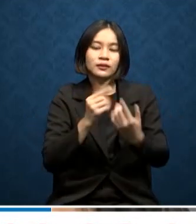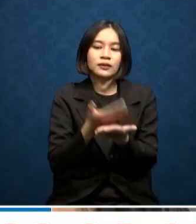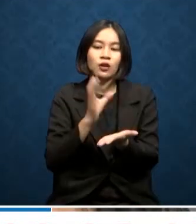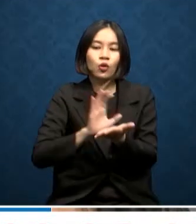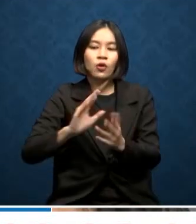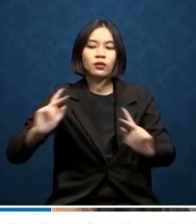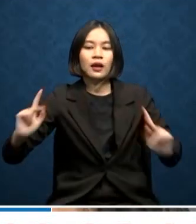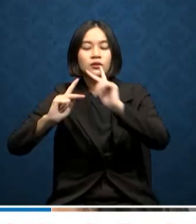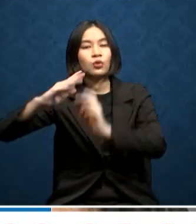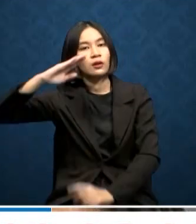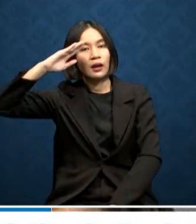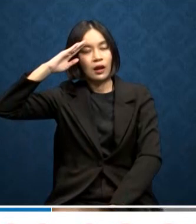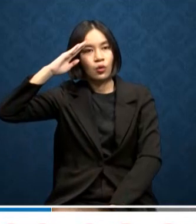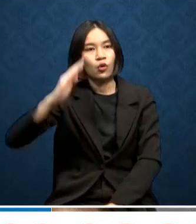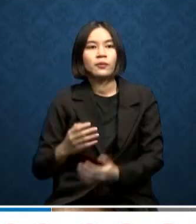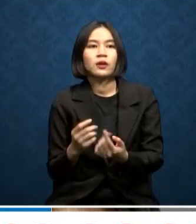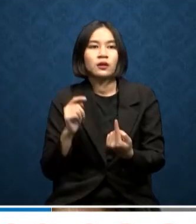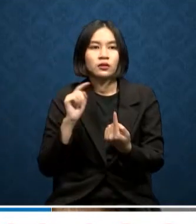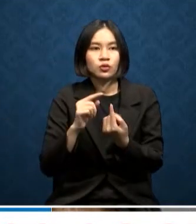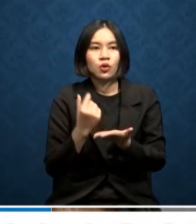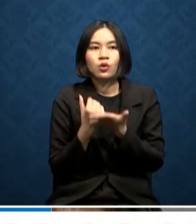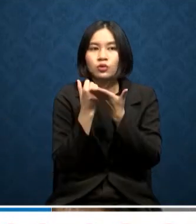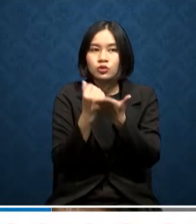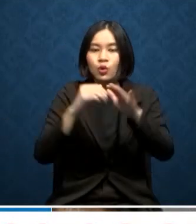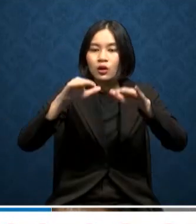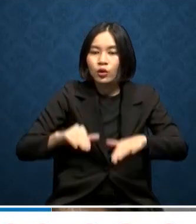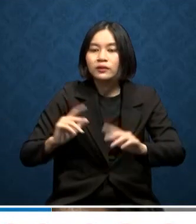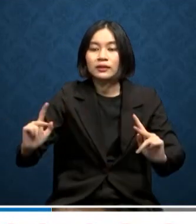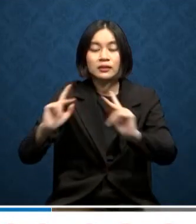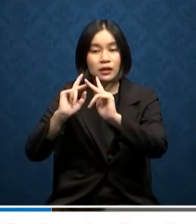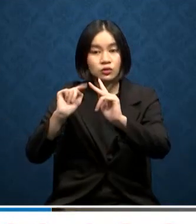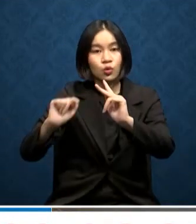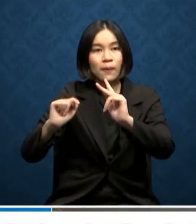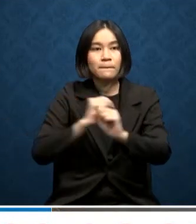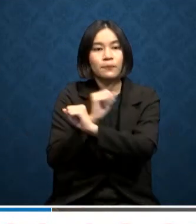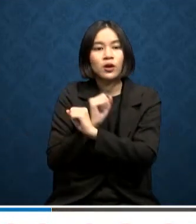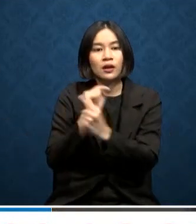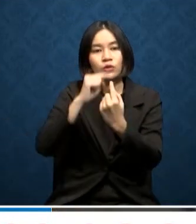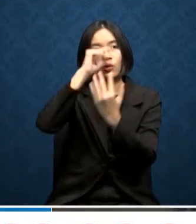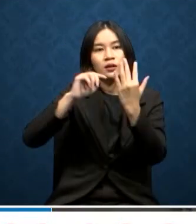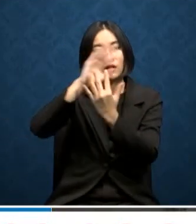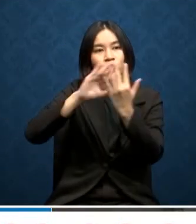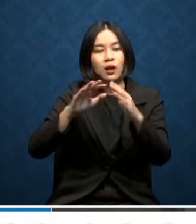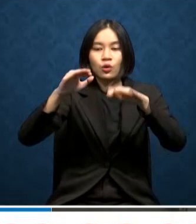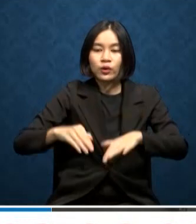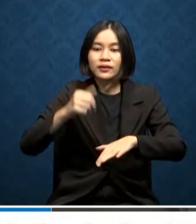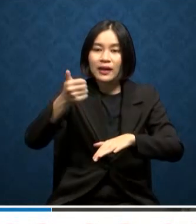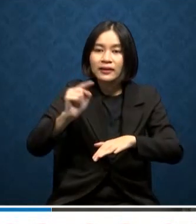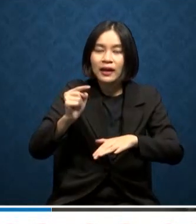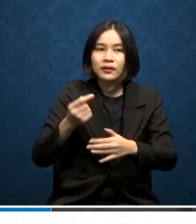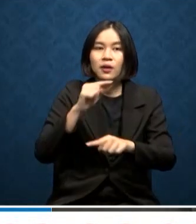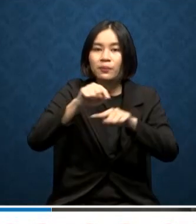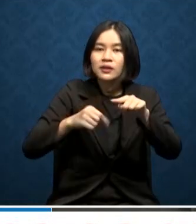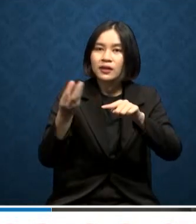ทรวงกลาโหมเนี่ยสามารถช่วยลดงบประมาณของกระทรวงงบป้องกันประเทศนะครับงบกลาโหมได้มากน้อยแค่ไหนเป็นสัดส่วนเท่